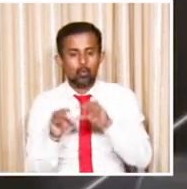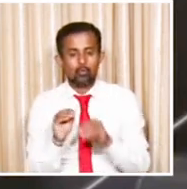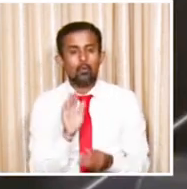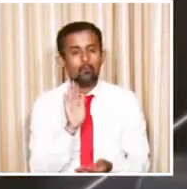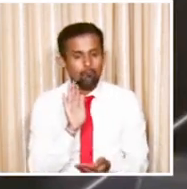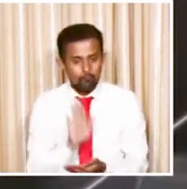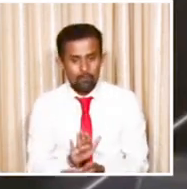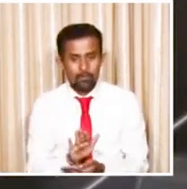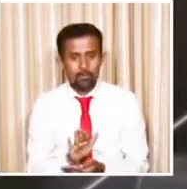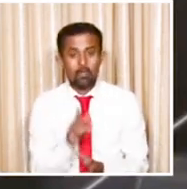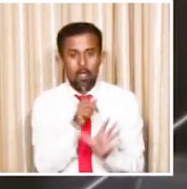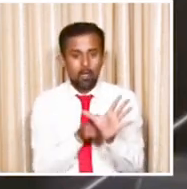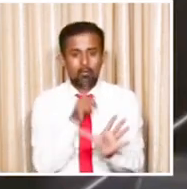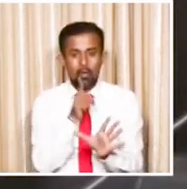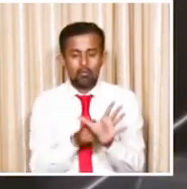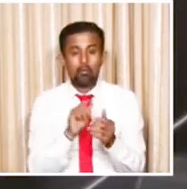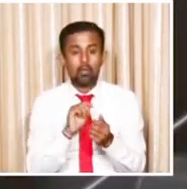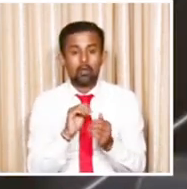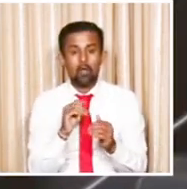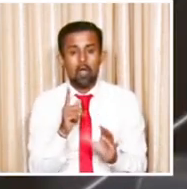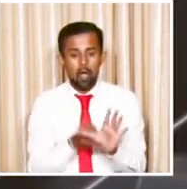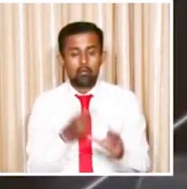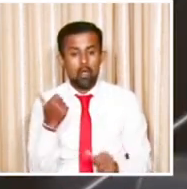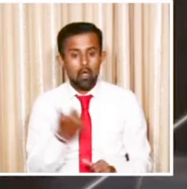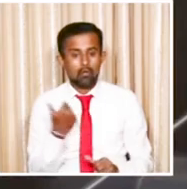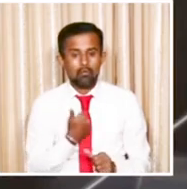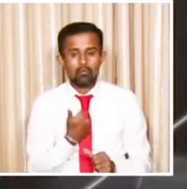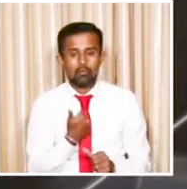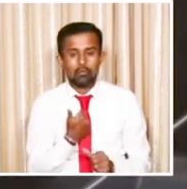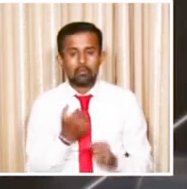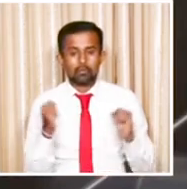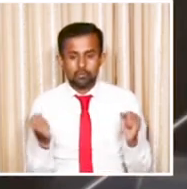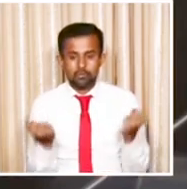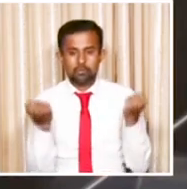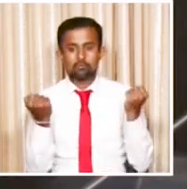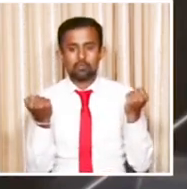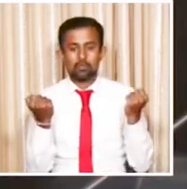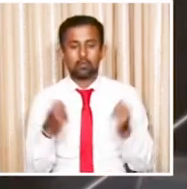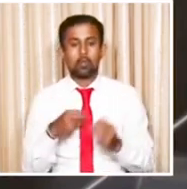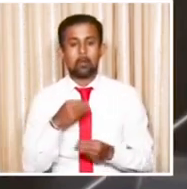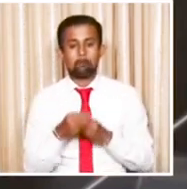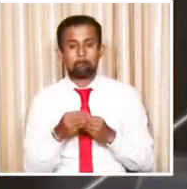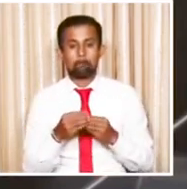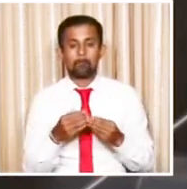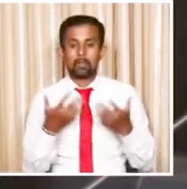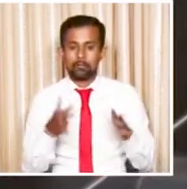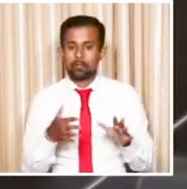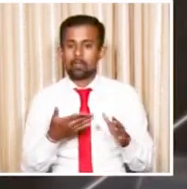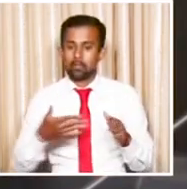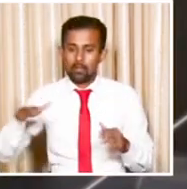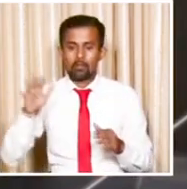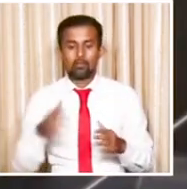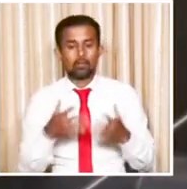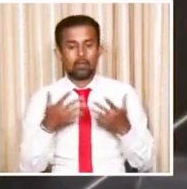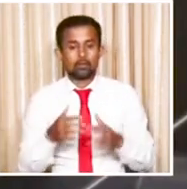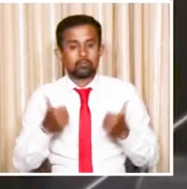විතරක් නෙමෙයි වාර්ෂිකව මේක අලුත් වෙනවා. වාර්ෂිකව අලුත් වෙනකොට ඒ අය ශක්තිමත් වෙලා මේ ව්‍යාපාරයෙන් එළියට යන්න ඕනි. ඒ අය